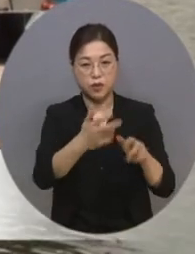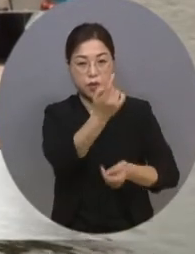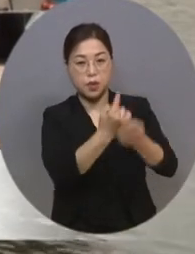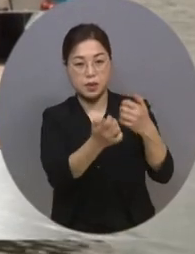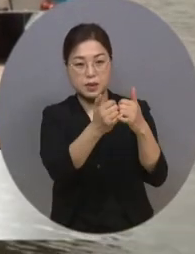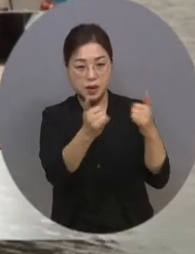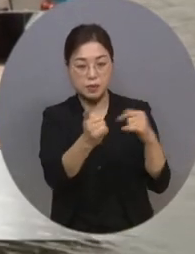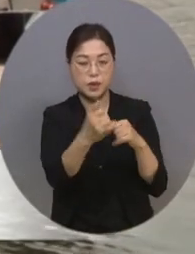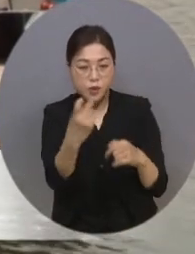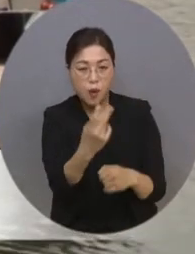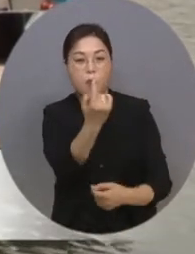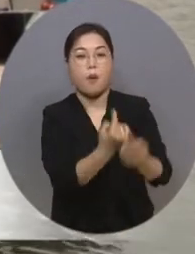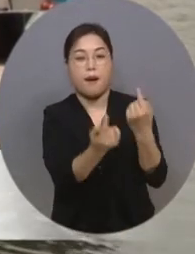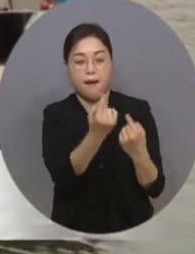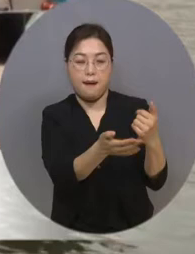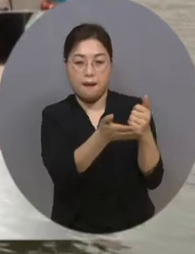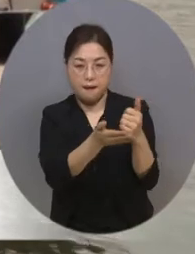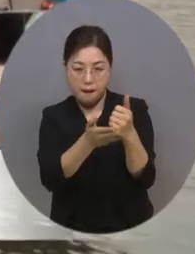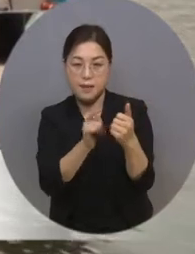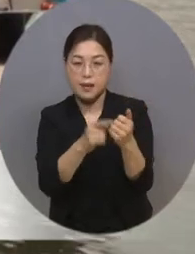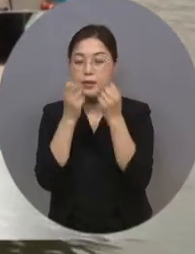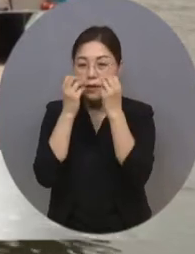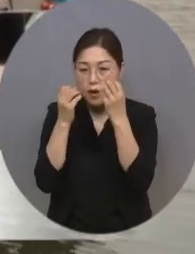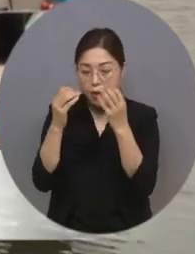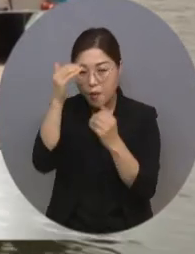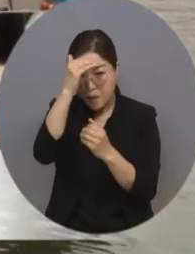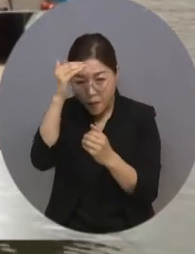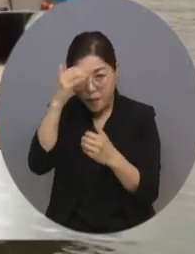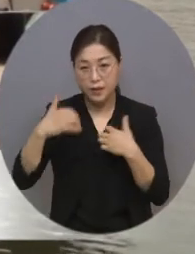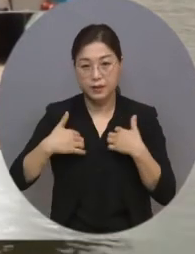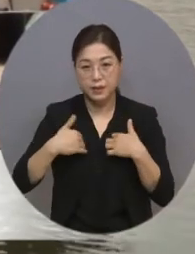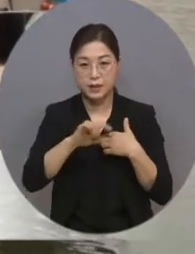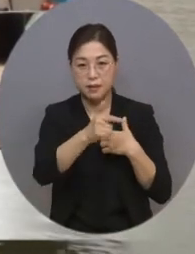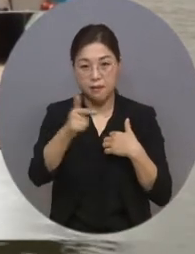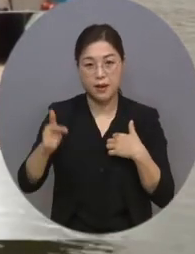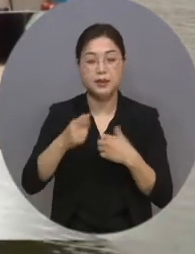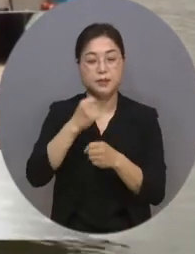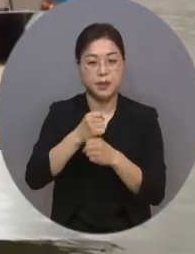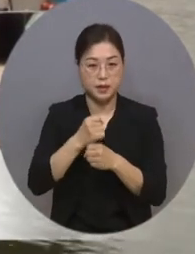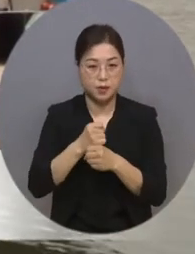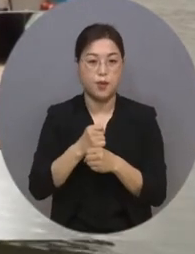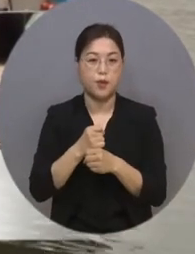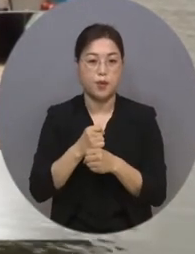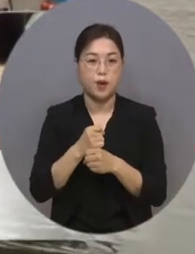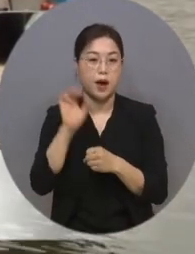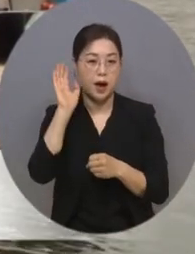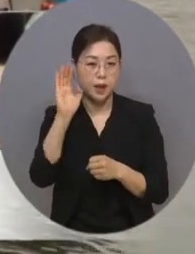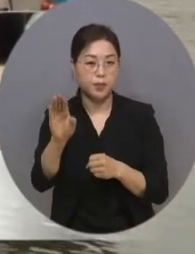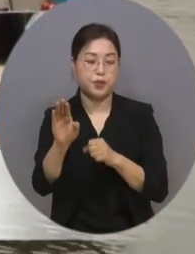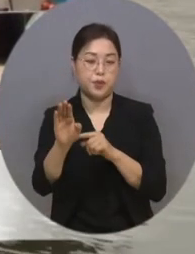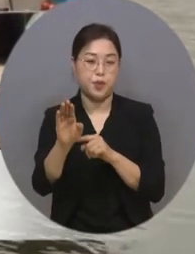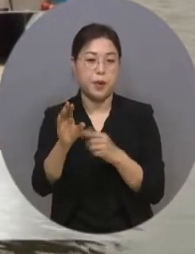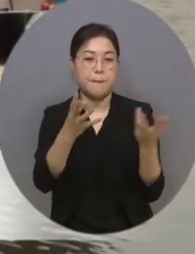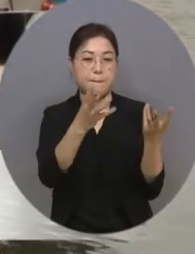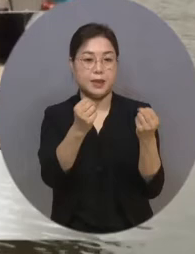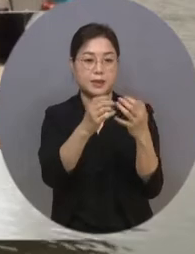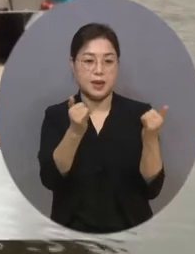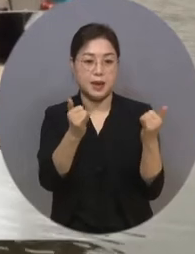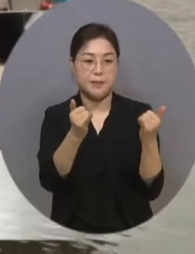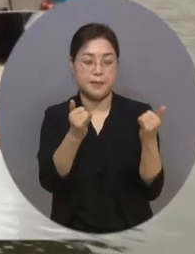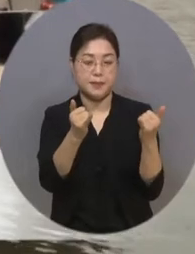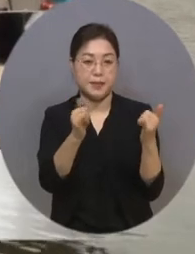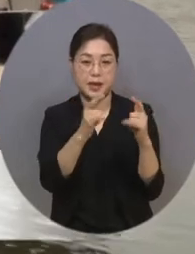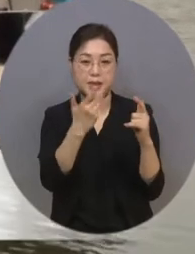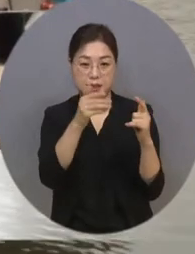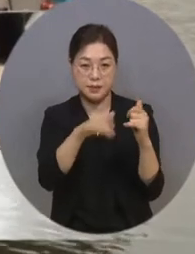사람들을 다시 여기에 만들기 위한 새로운 볼거리 즐길거리로 만들고 앞으로이 많은